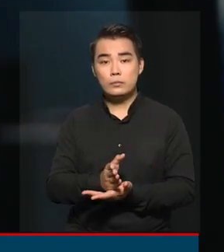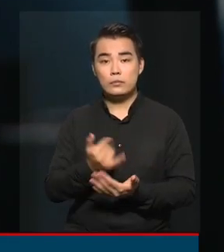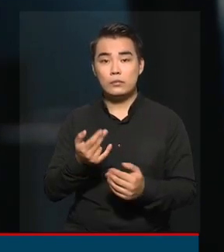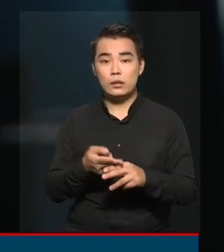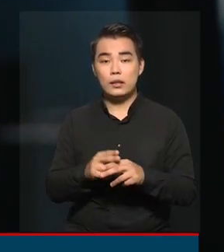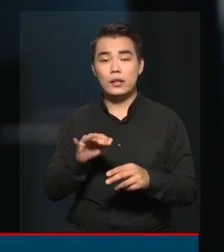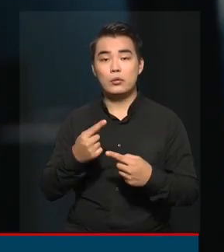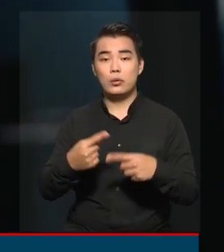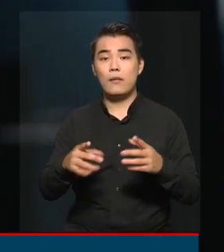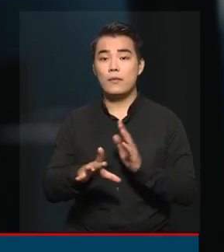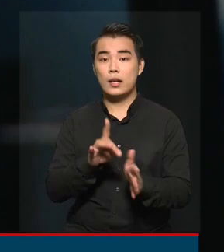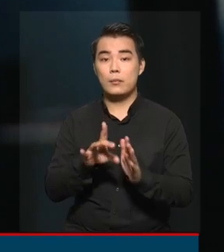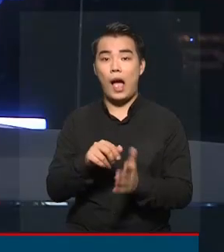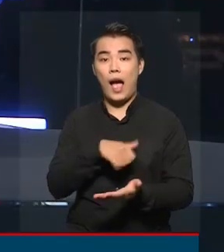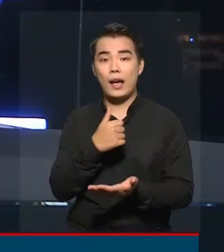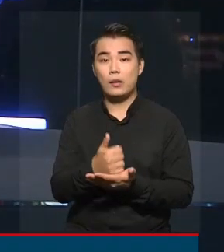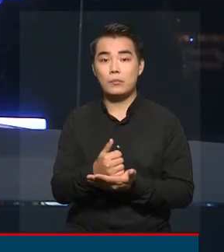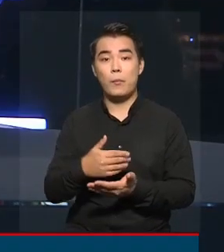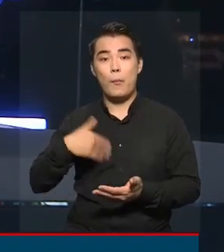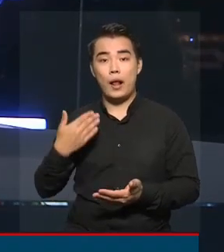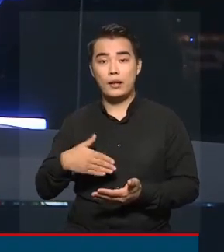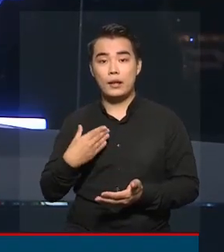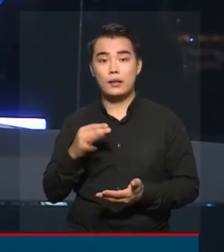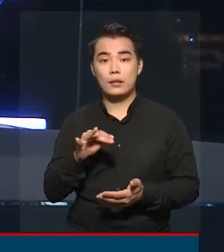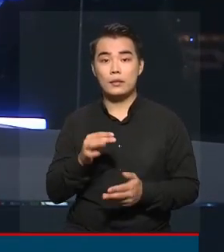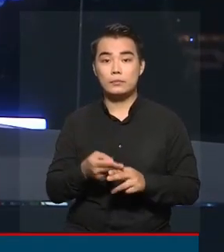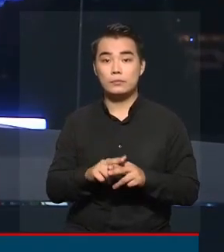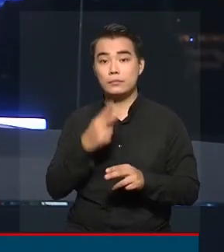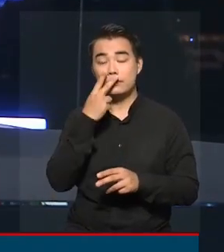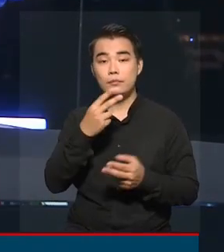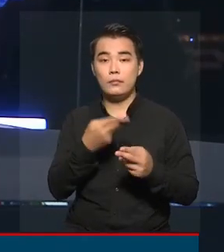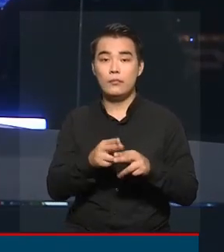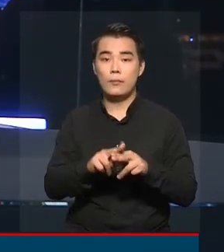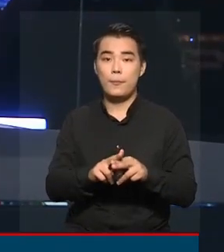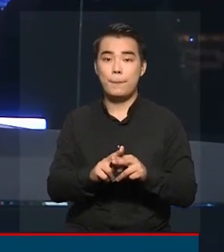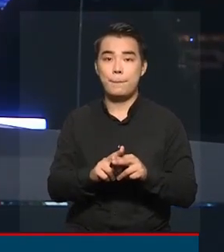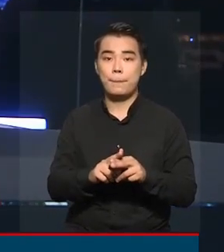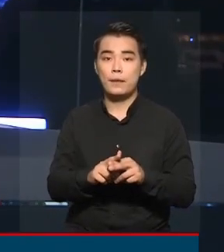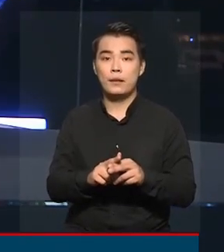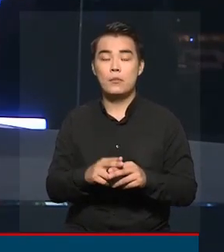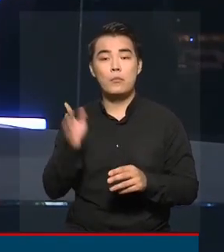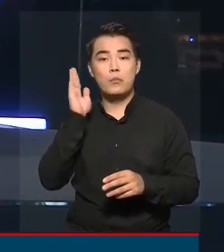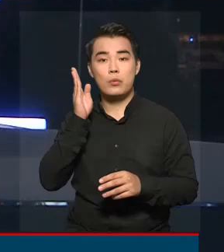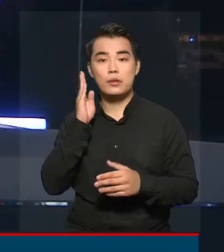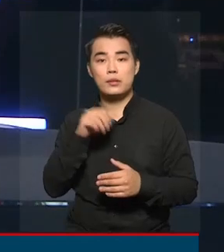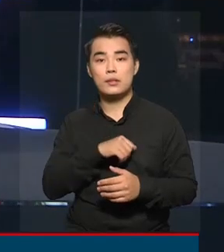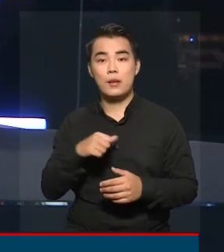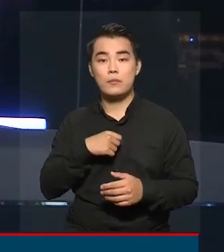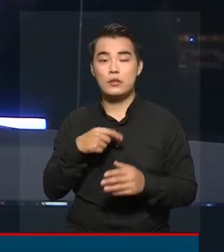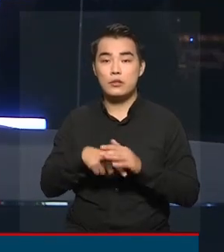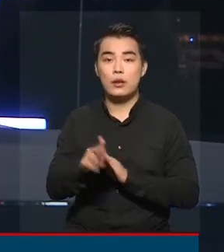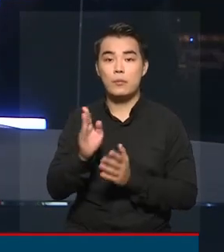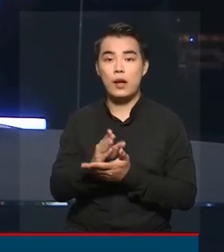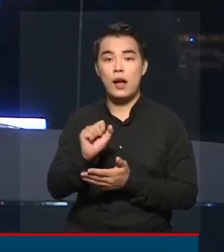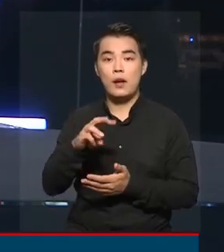осы жаңағы сайланған әкімдердің тиімділігін көру енді бұл жаңағы алдағы уақыттың еншісінде.